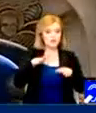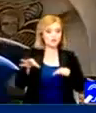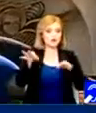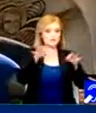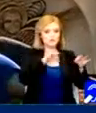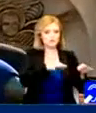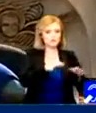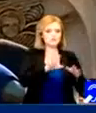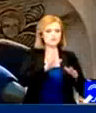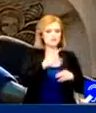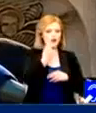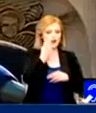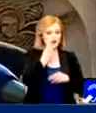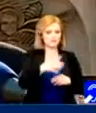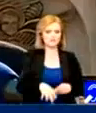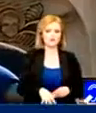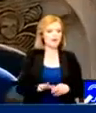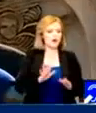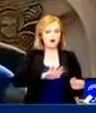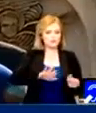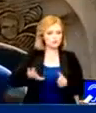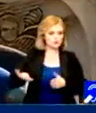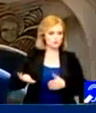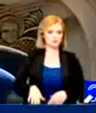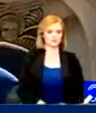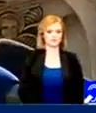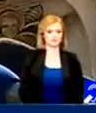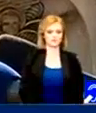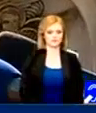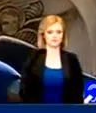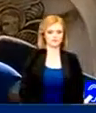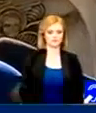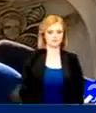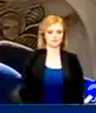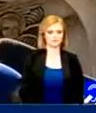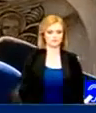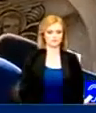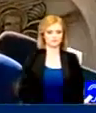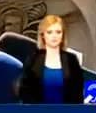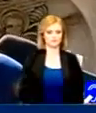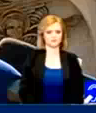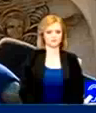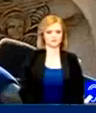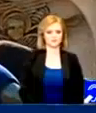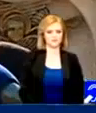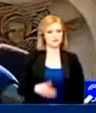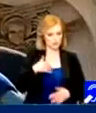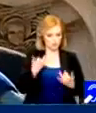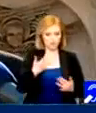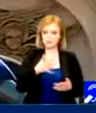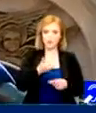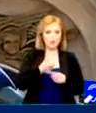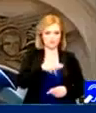sfeșnicile, am lăsat candelele numai care sunt în regulă și ați văzut că avem destâns în toate cazurile peste tot. Adică